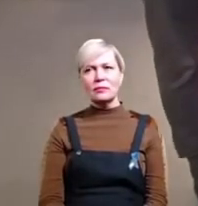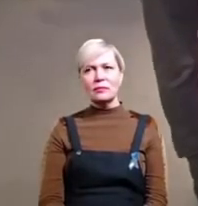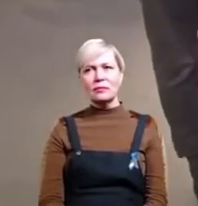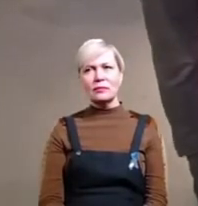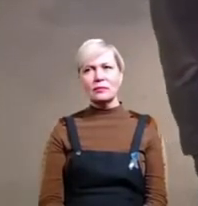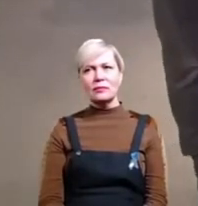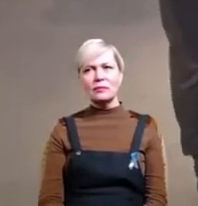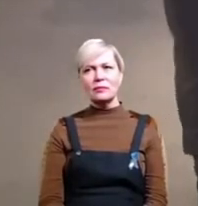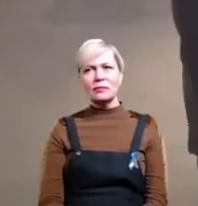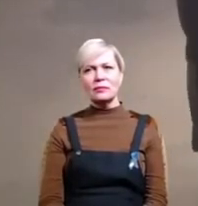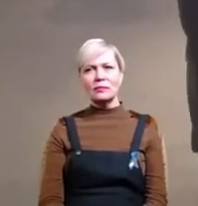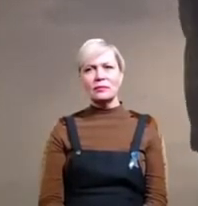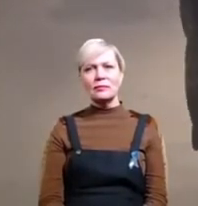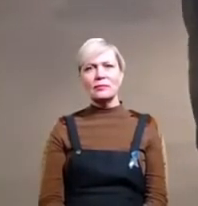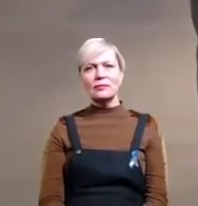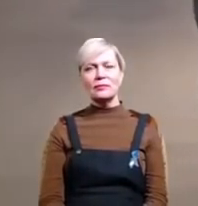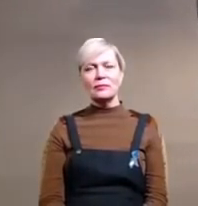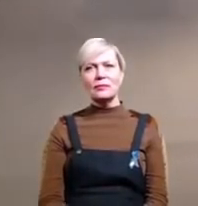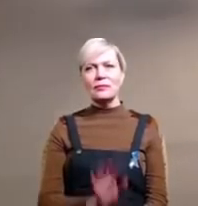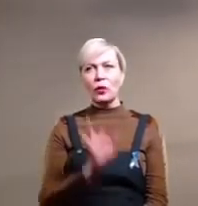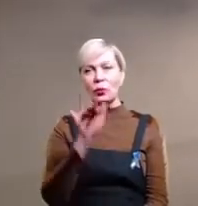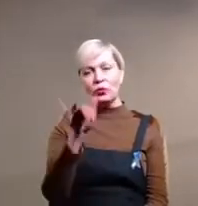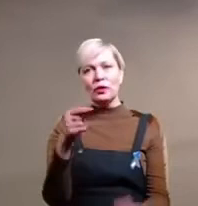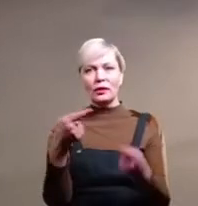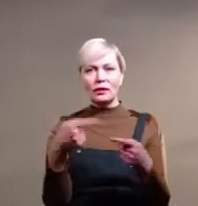Все, отличаются. У вас, у них...